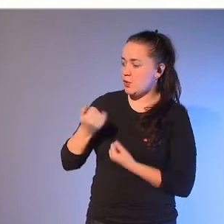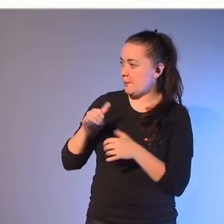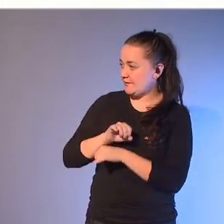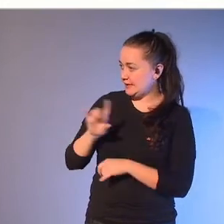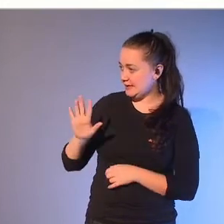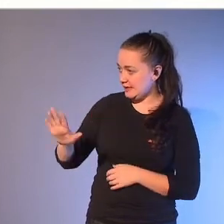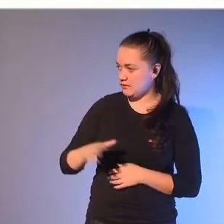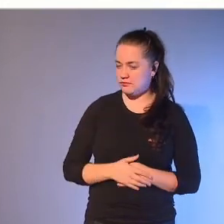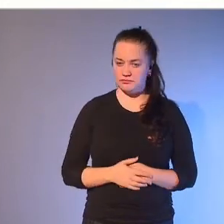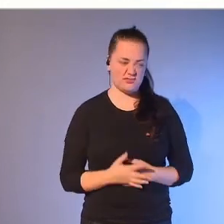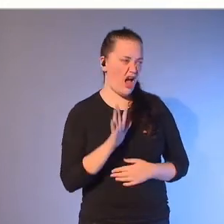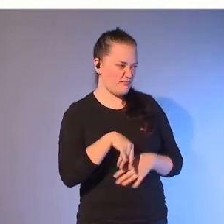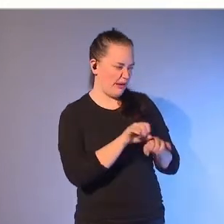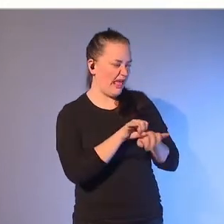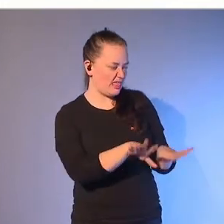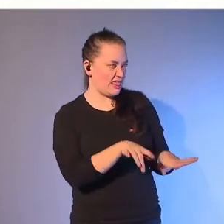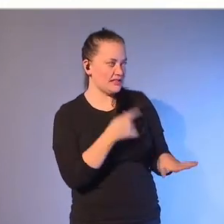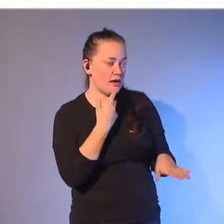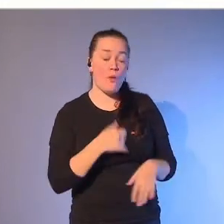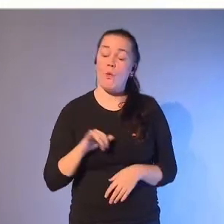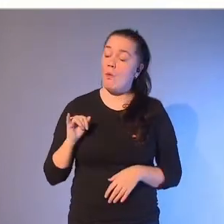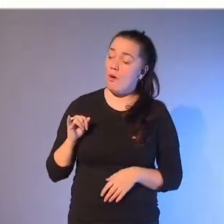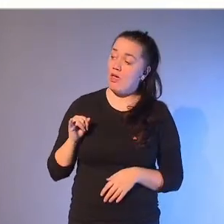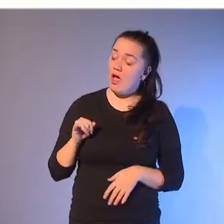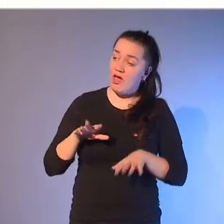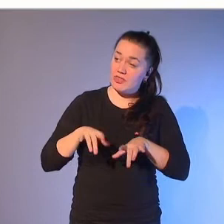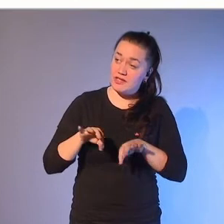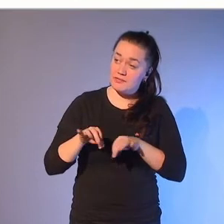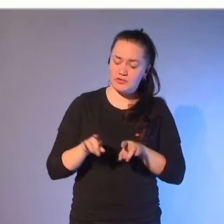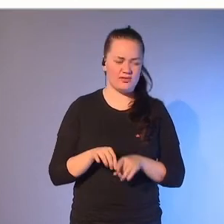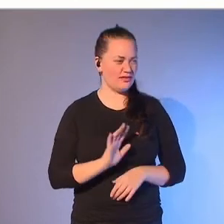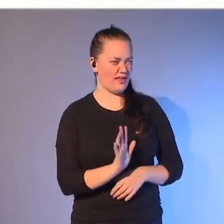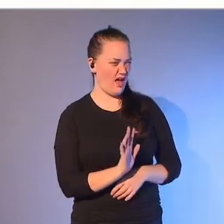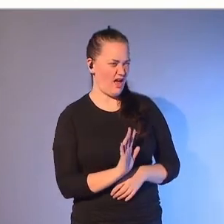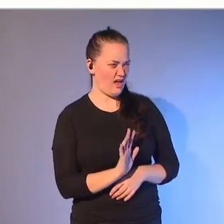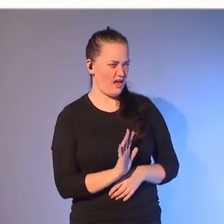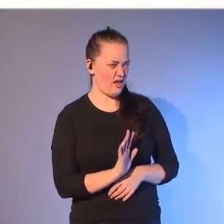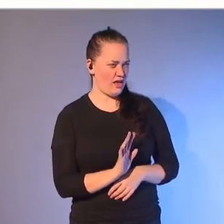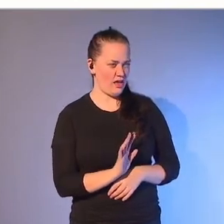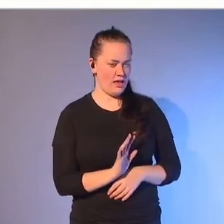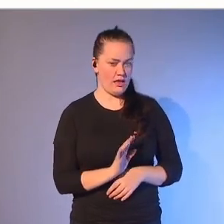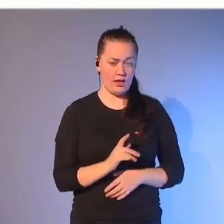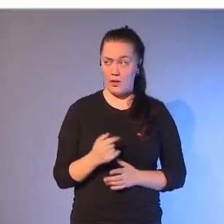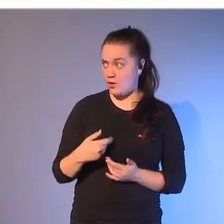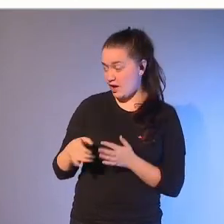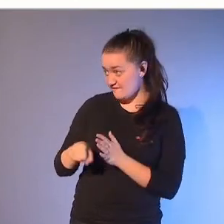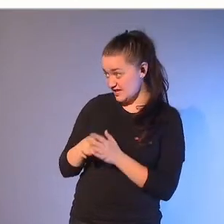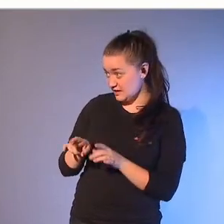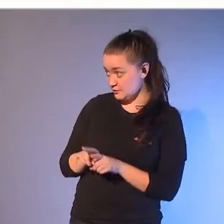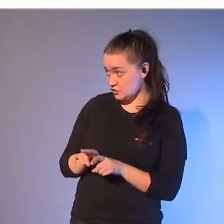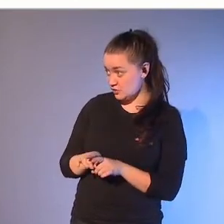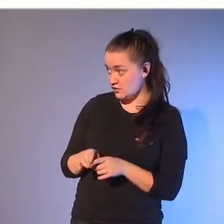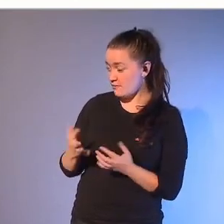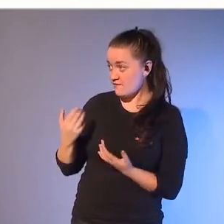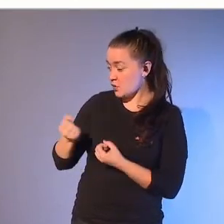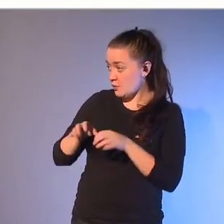fritiden da? Ja, han er på nettet sin. Åja, det er dataspill og sånt. Nei, ikke. Ja, er det film og sånt? Nei. Det er hva